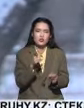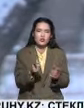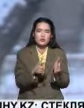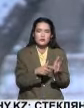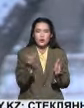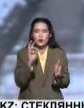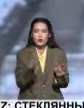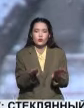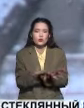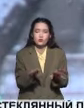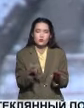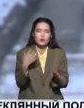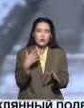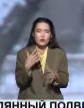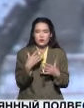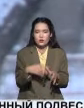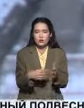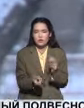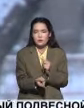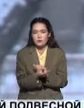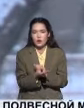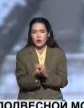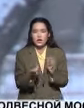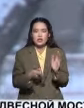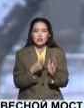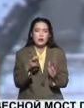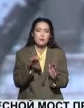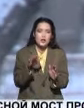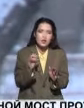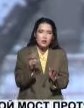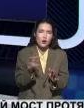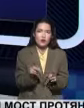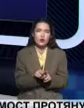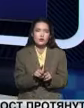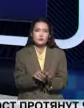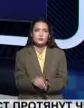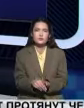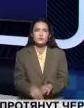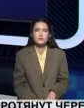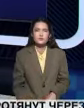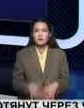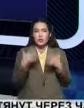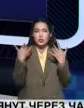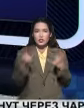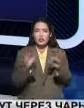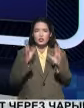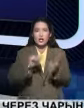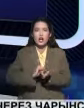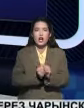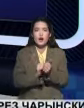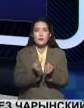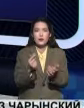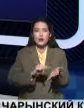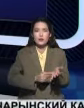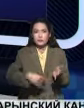долларов. Такого никогда не было. Это действительно рекорд. И биткоин также. А теперь о ситуации в обменных